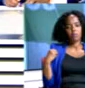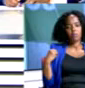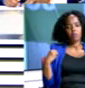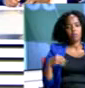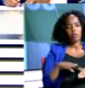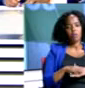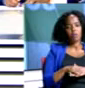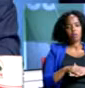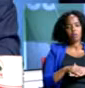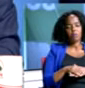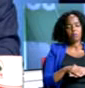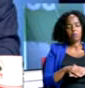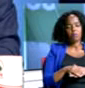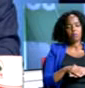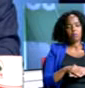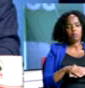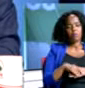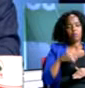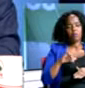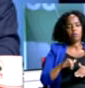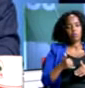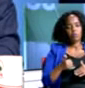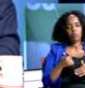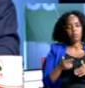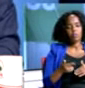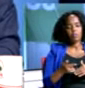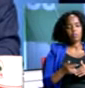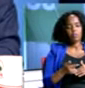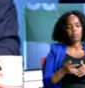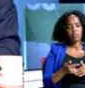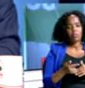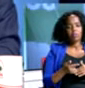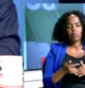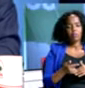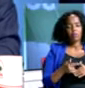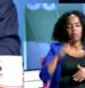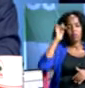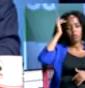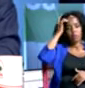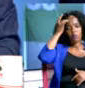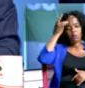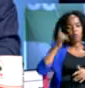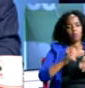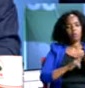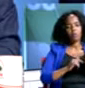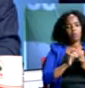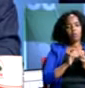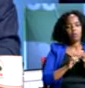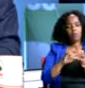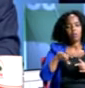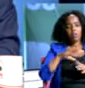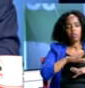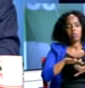wala barno usman jam usman tore jira ma arti era sai haye me why ko corona ratti mare char gafi fiya da